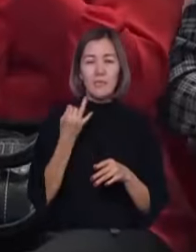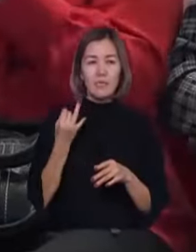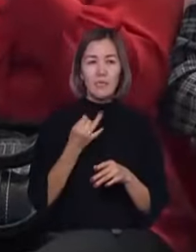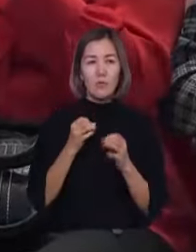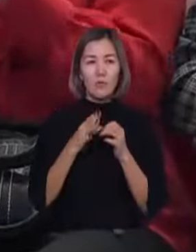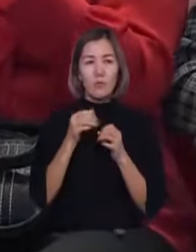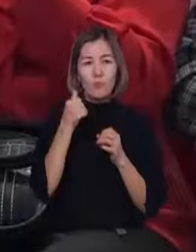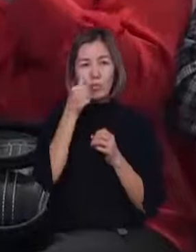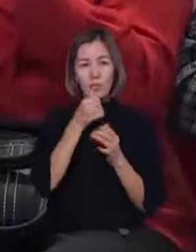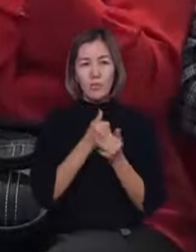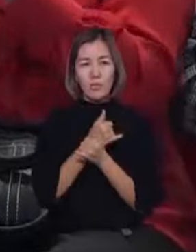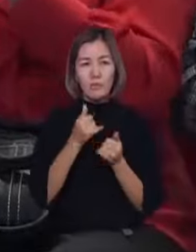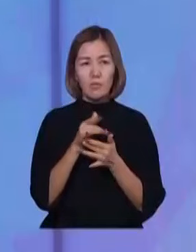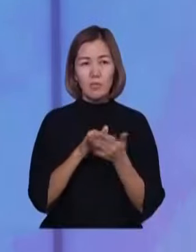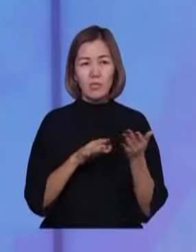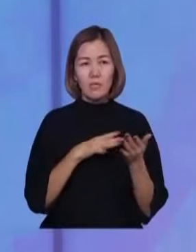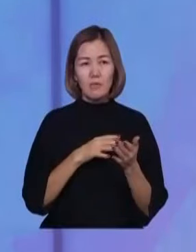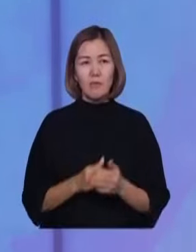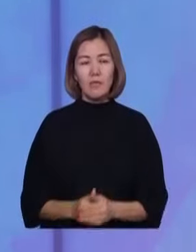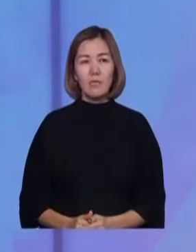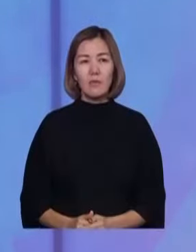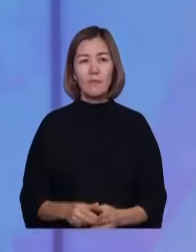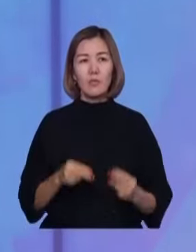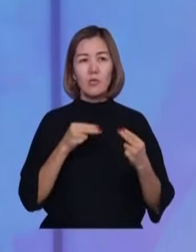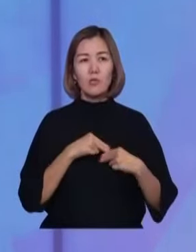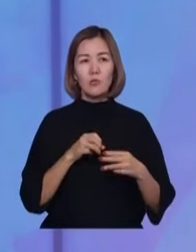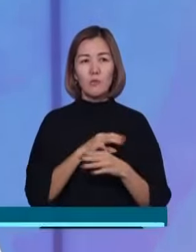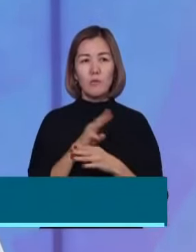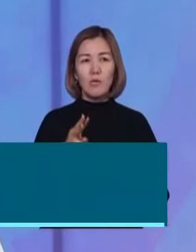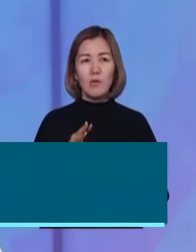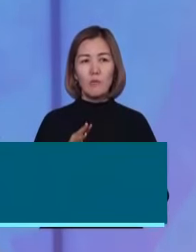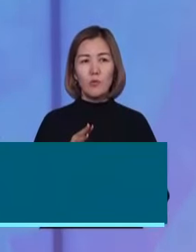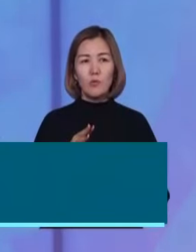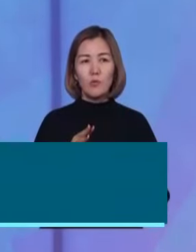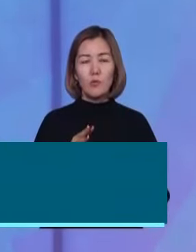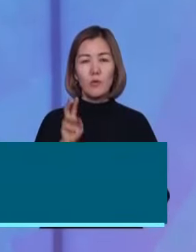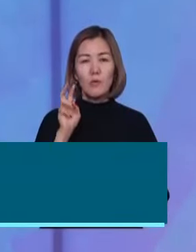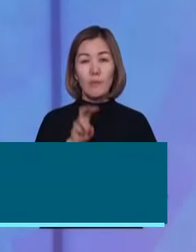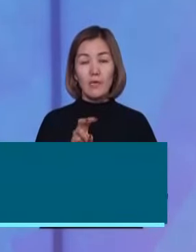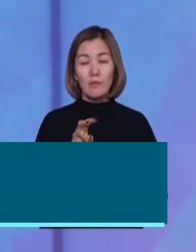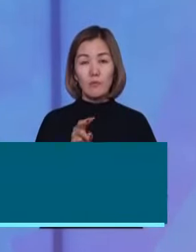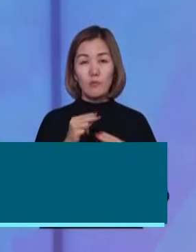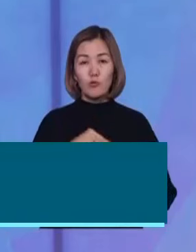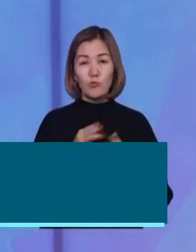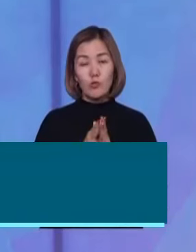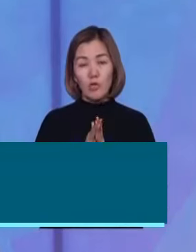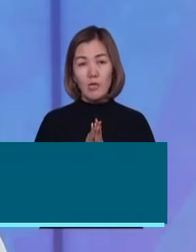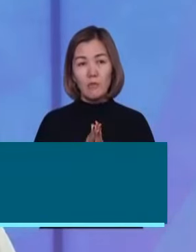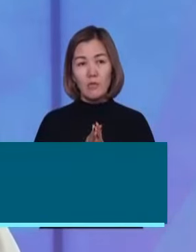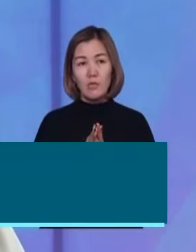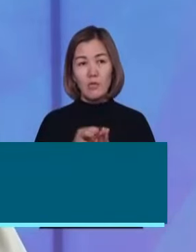жылға жуық уақыт еңбек етіп келеді. Жұмыспен қамту орталығына алғаш жұмыс сұрап барғанда осы жұмысқа кірген.